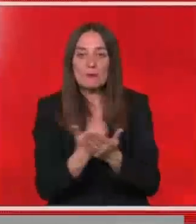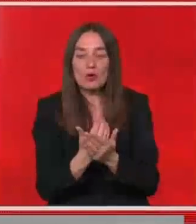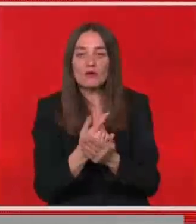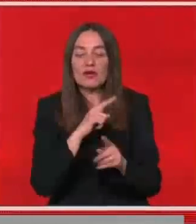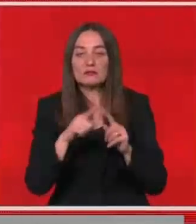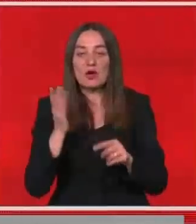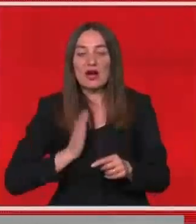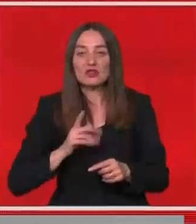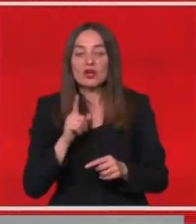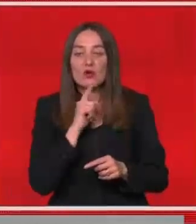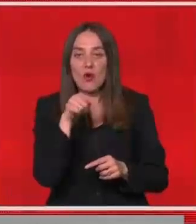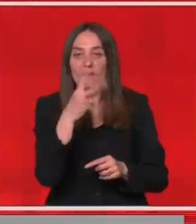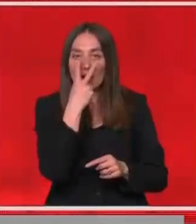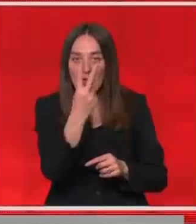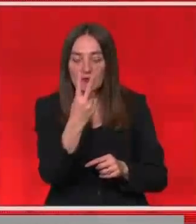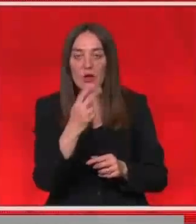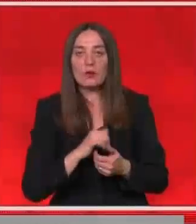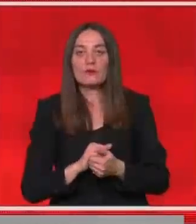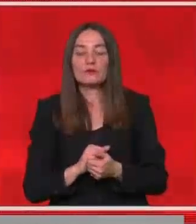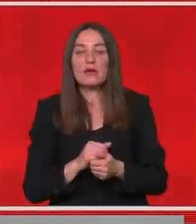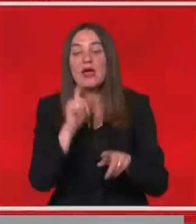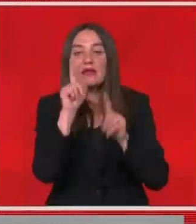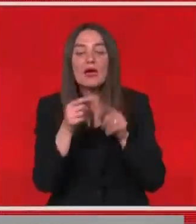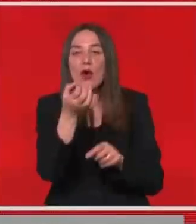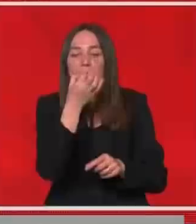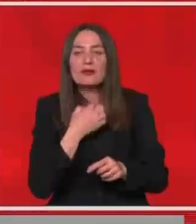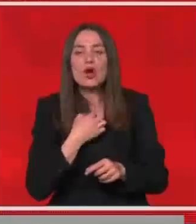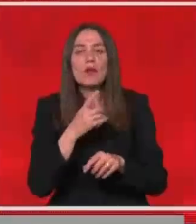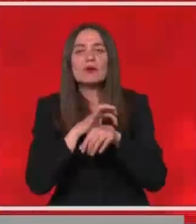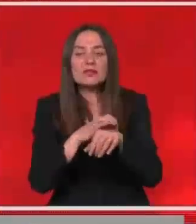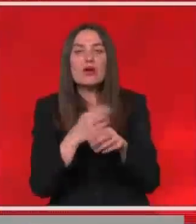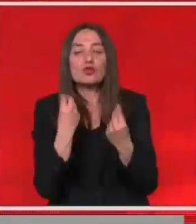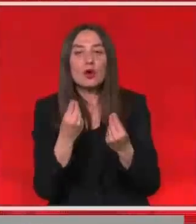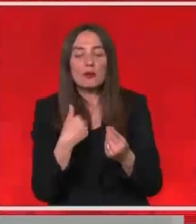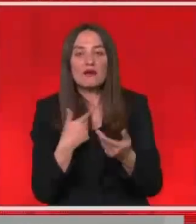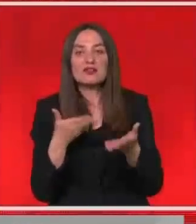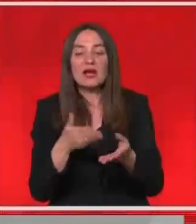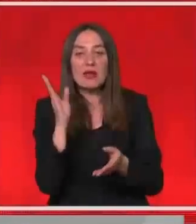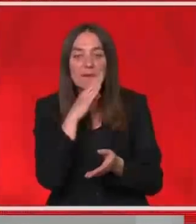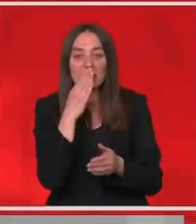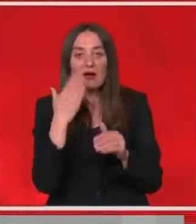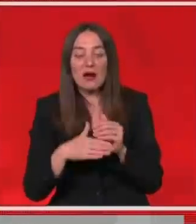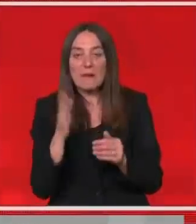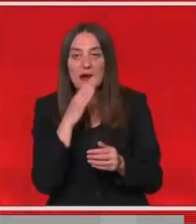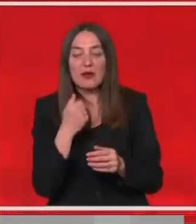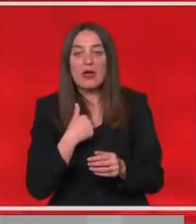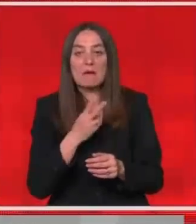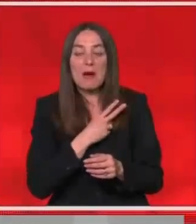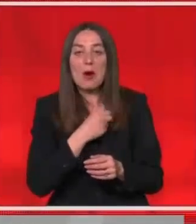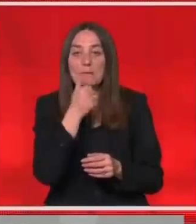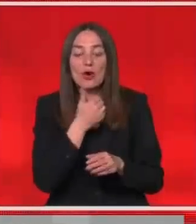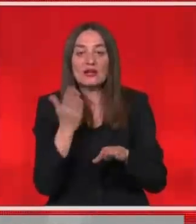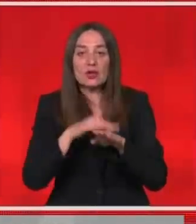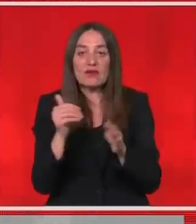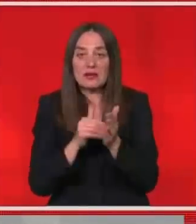zbog građana koji ovo gledaju. Dakle, neko je pitao od poslodavaca, pa dobro, ali evo sada je mart, kraj marta, imamo poreze i doprinose koje